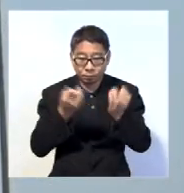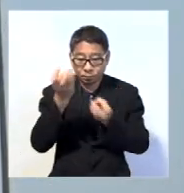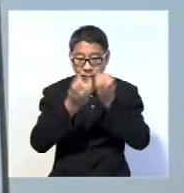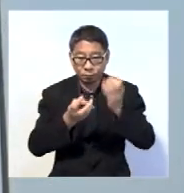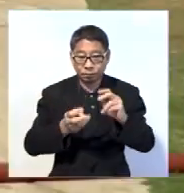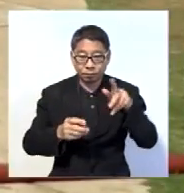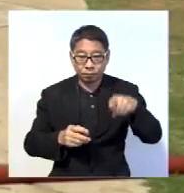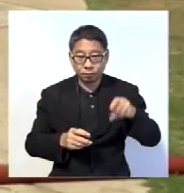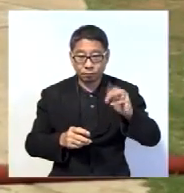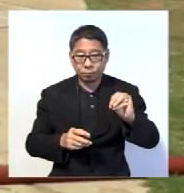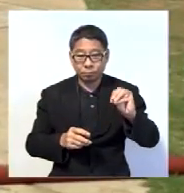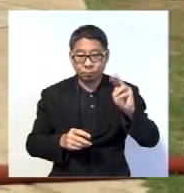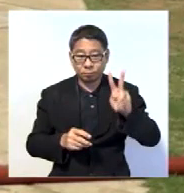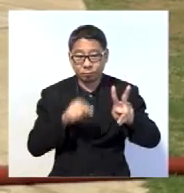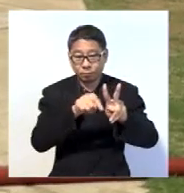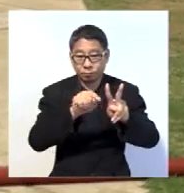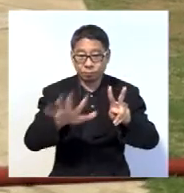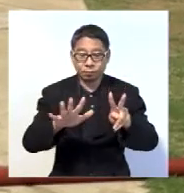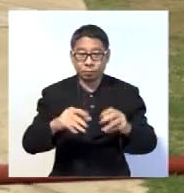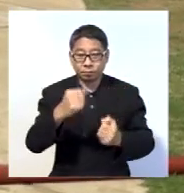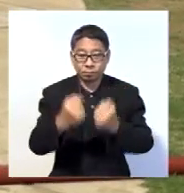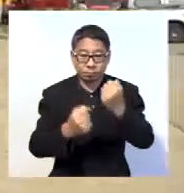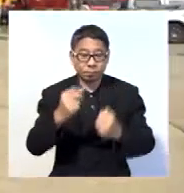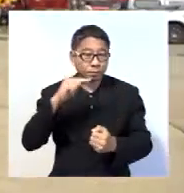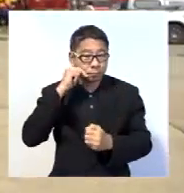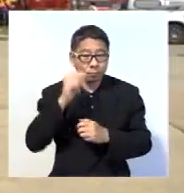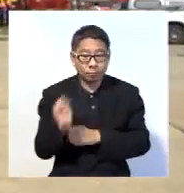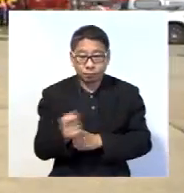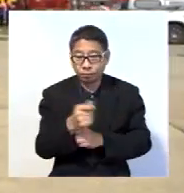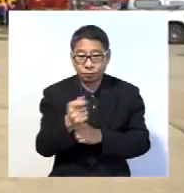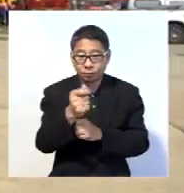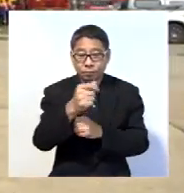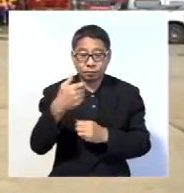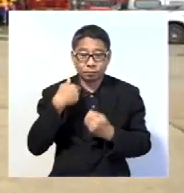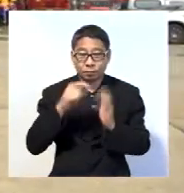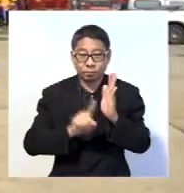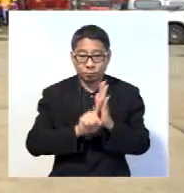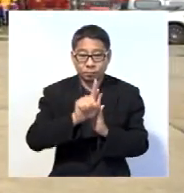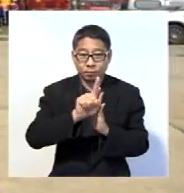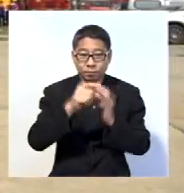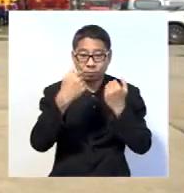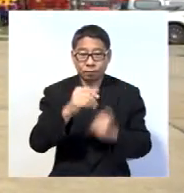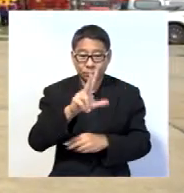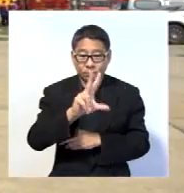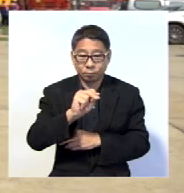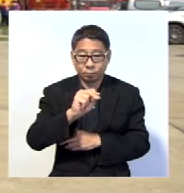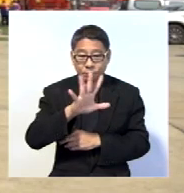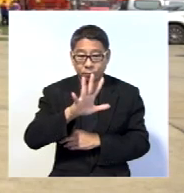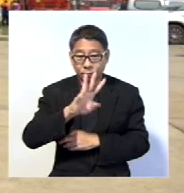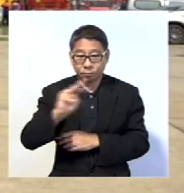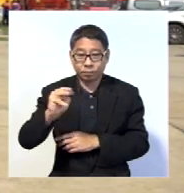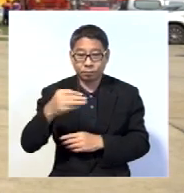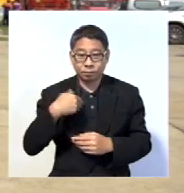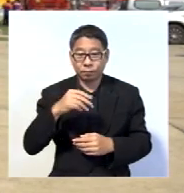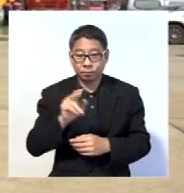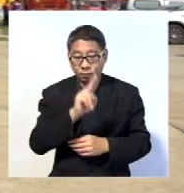เล็ก PM 2.5 โดยนำรถดับเพลิงชนิดหอน้ำขนาดความสูงไม่น้อยกว่า35เมต